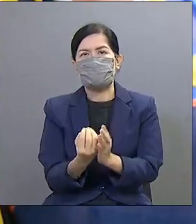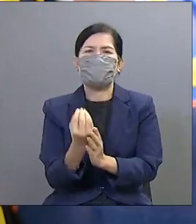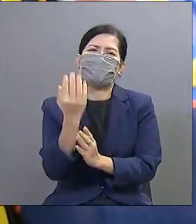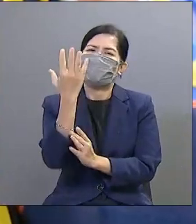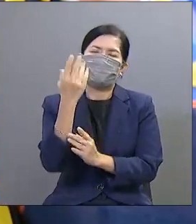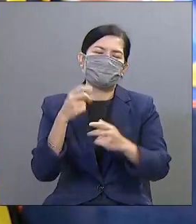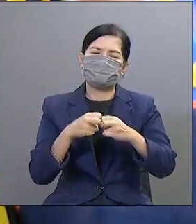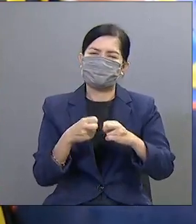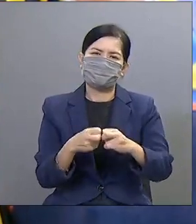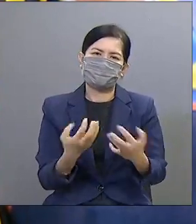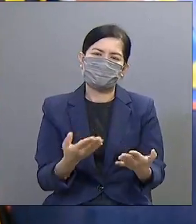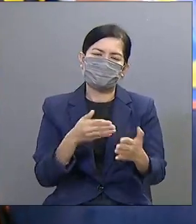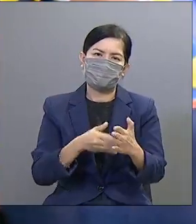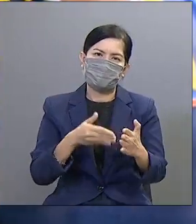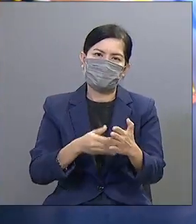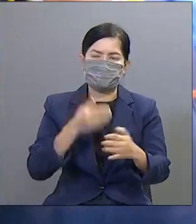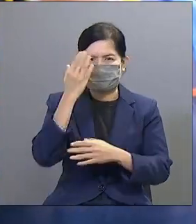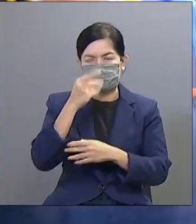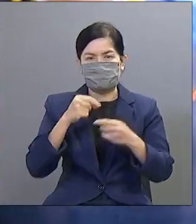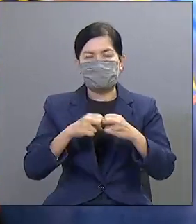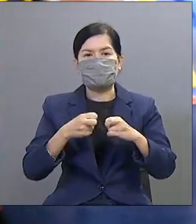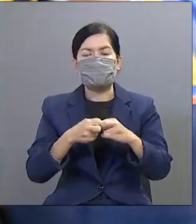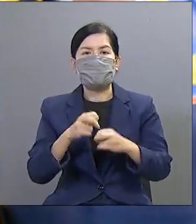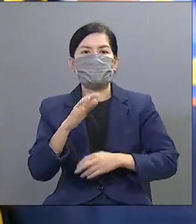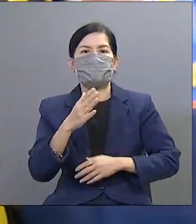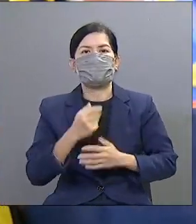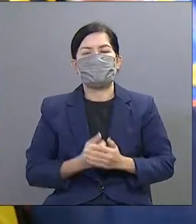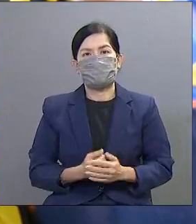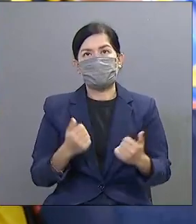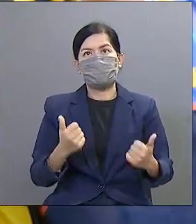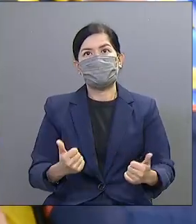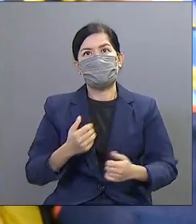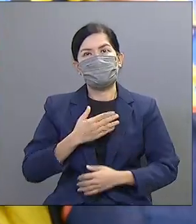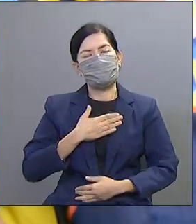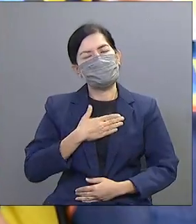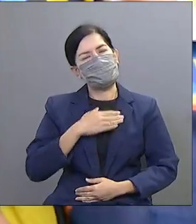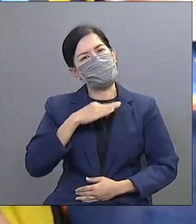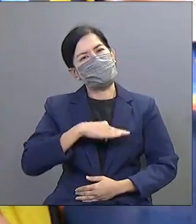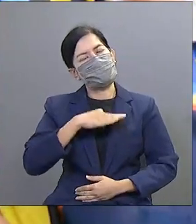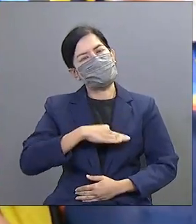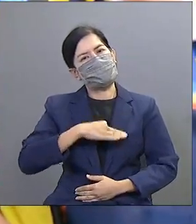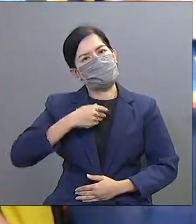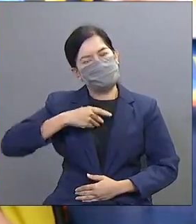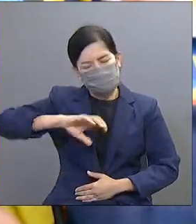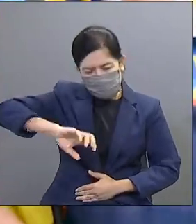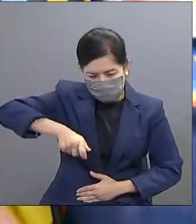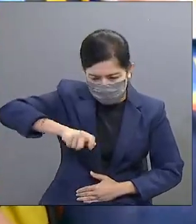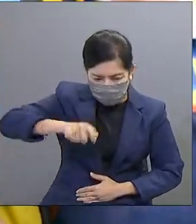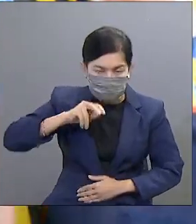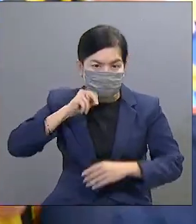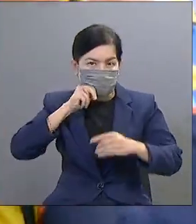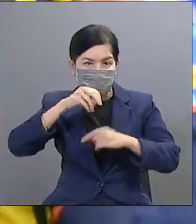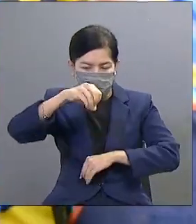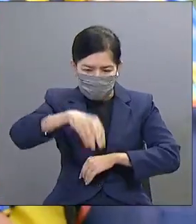กไม่ม คาม สำเรจแลทุกวนนี้ ไม่นึกเลย ว่จะได้มาปิด ก๊กน้ำไม